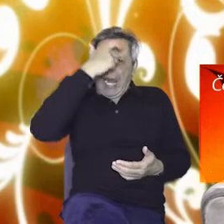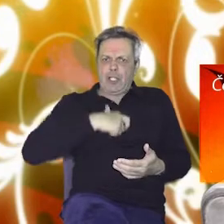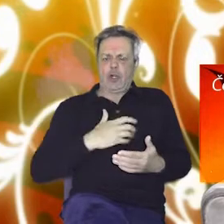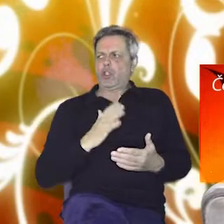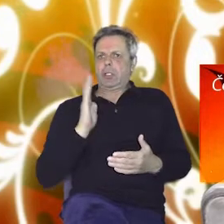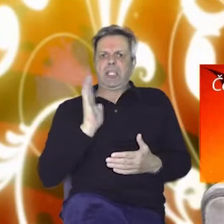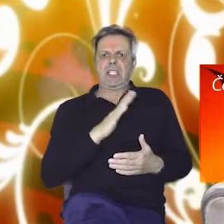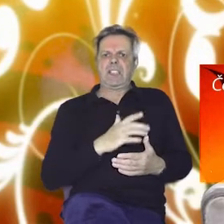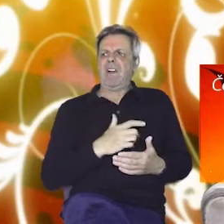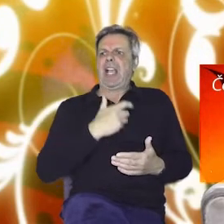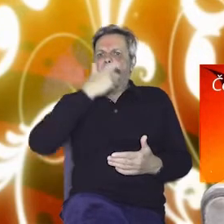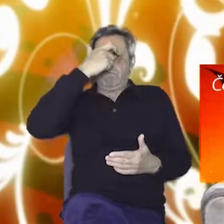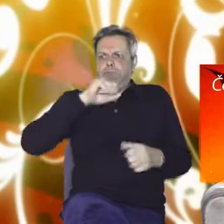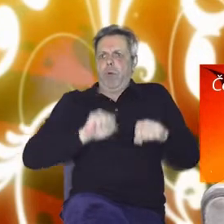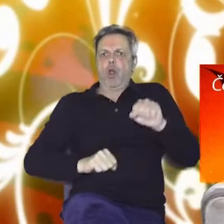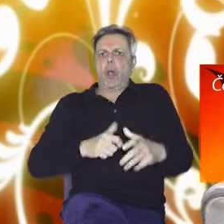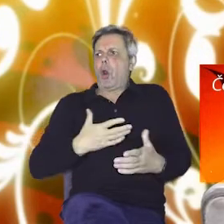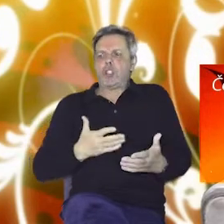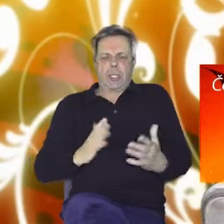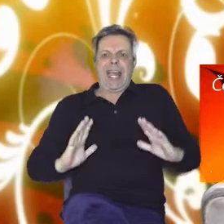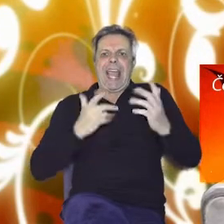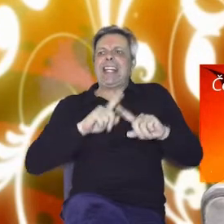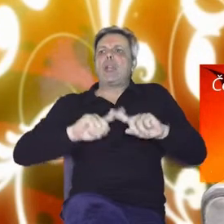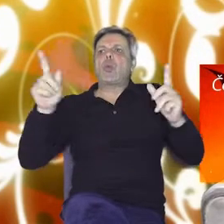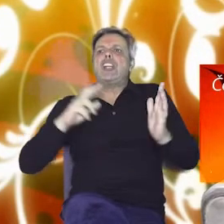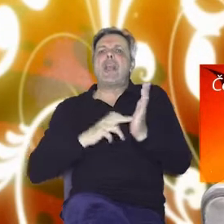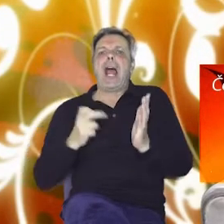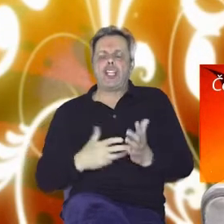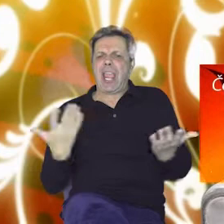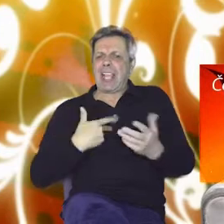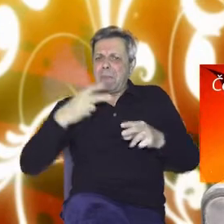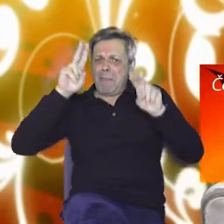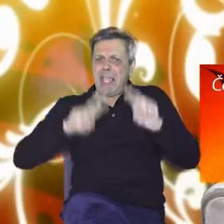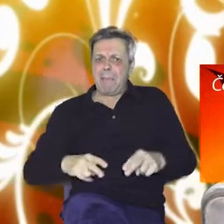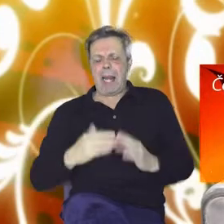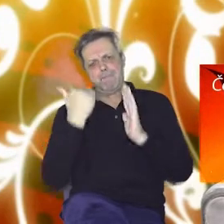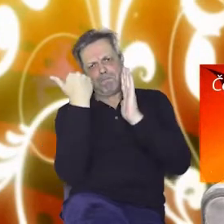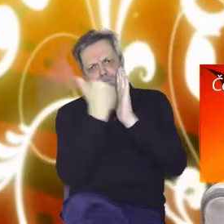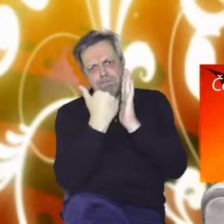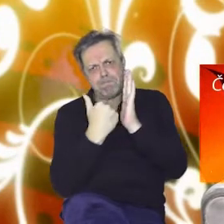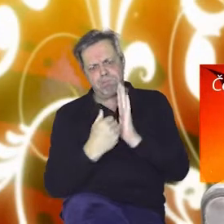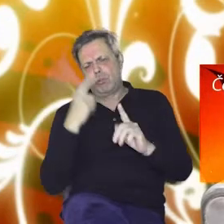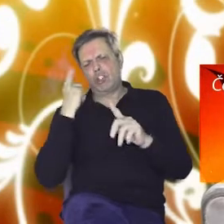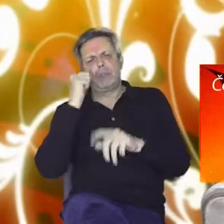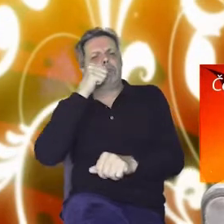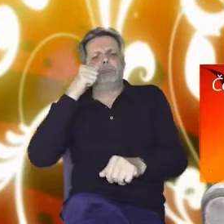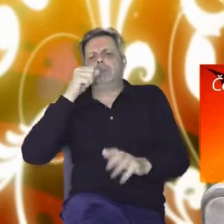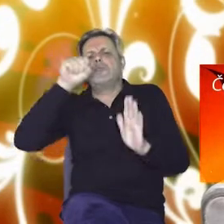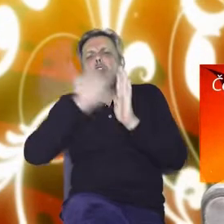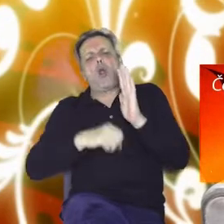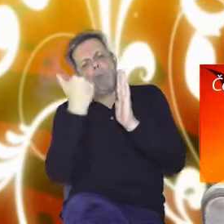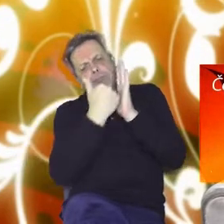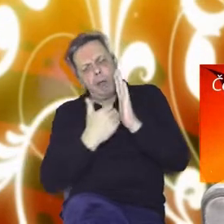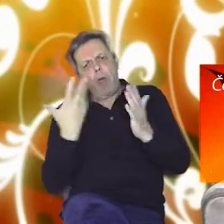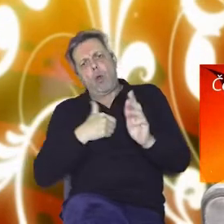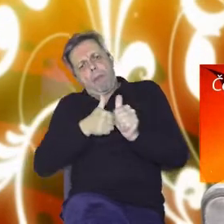osobnost reagira na drugačiji način. I kad bismo mi imali protokole koje bismo slijepo